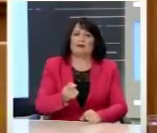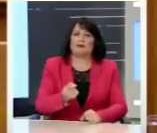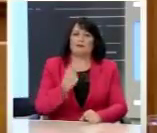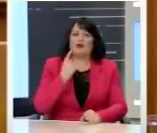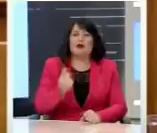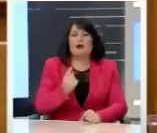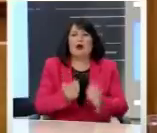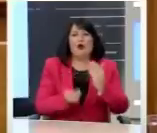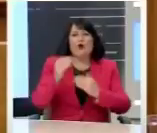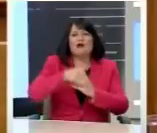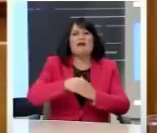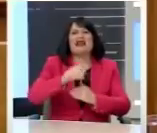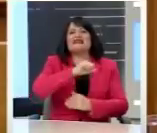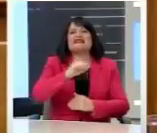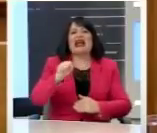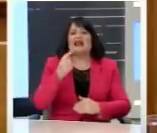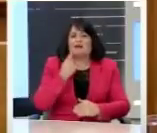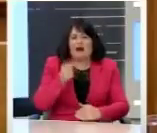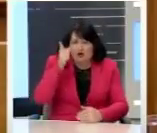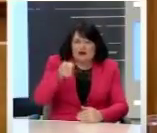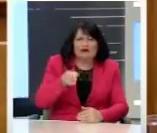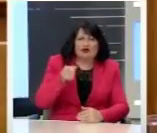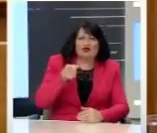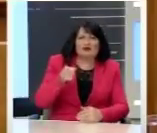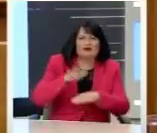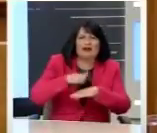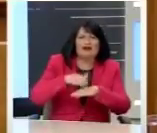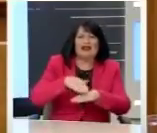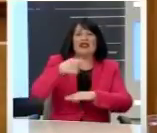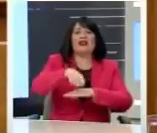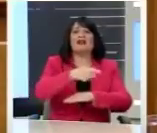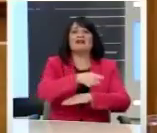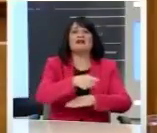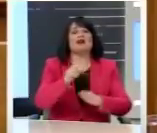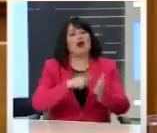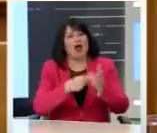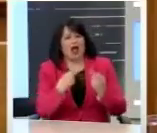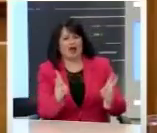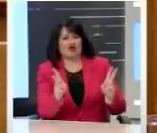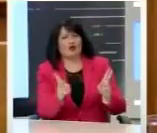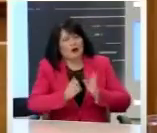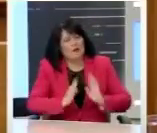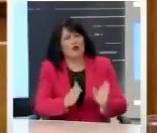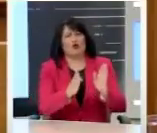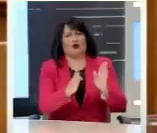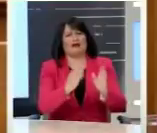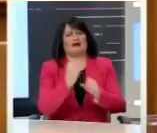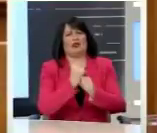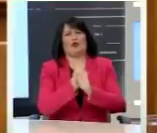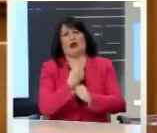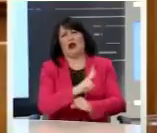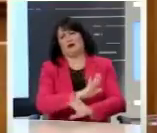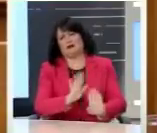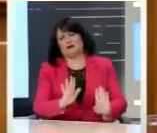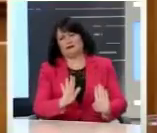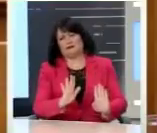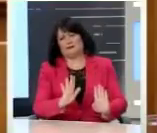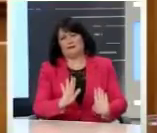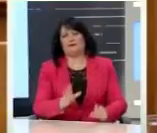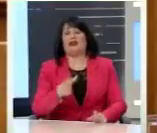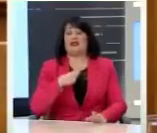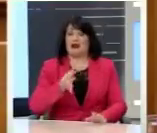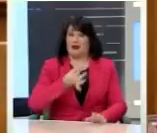βράδυ. Μετά τα βρήκανε. Η δικαιοσύνη πρέπει να βρεθεί να κάνει τη δουλειά της. Κυρίες και κύριοι συνάδελφοι, θέλω